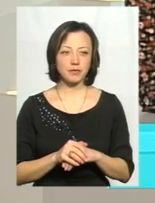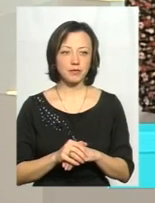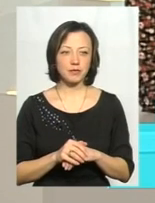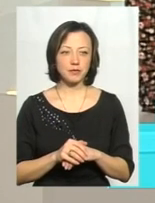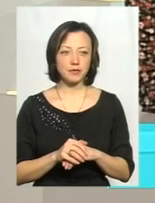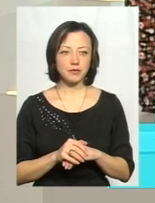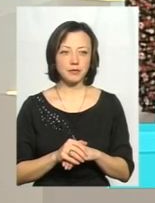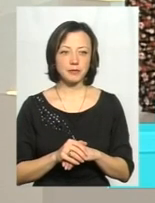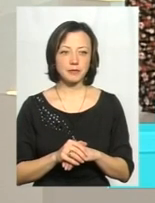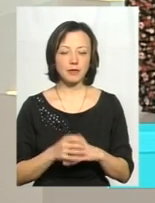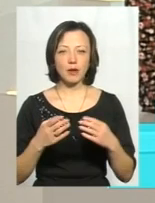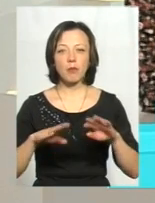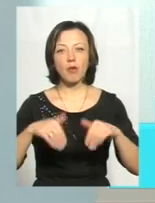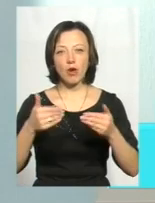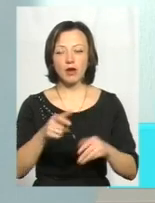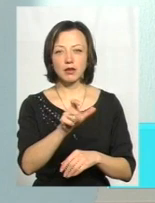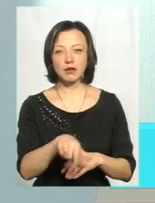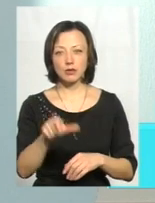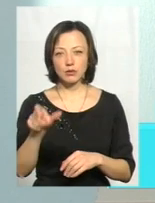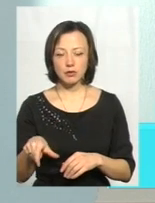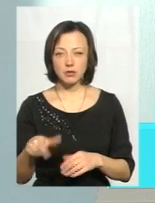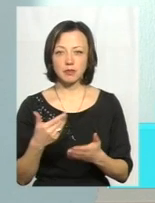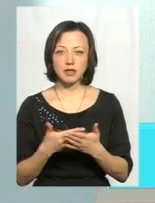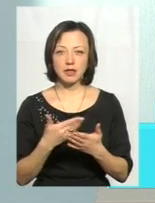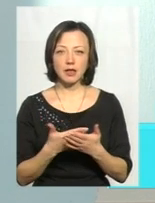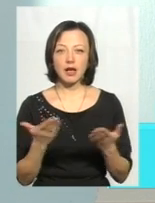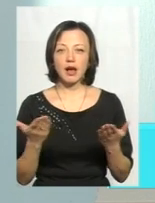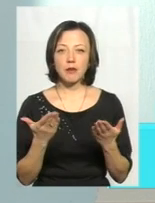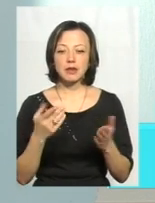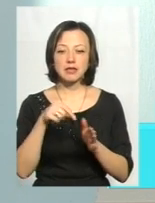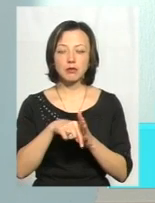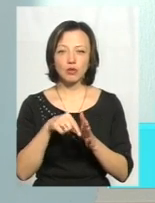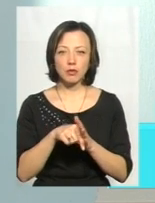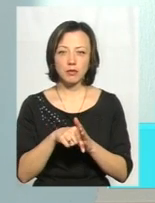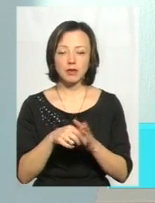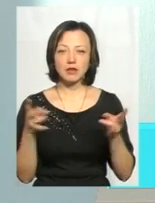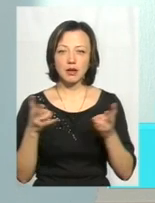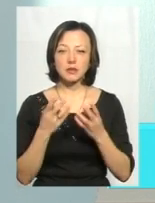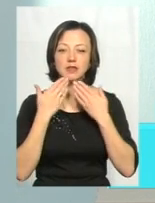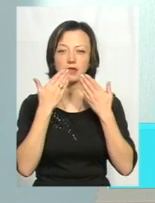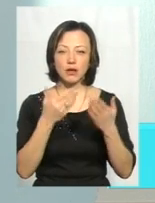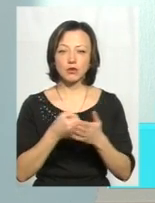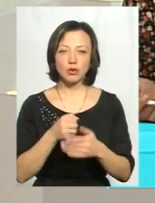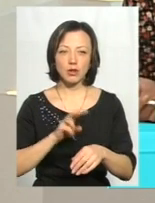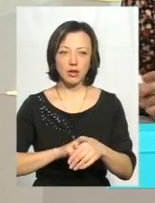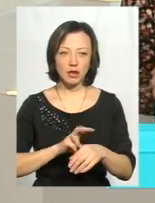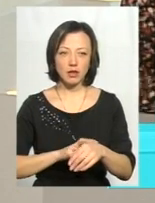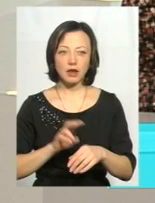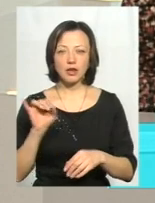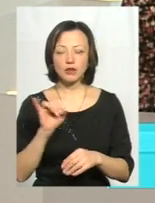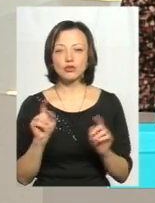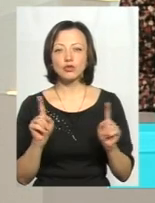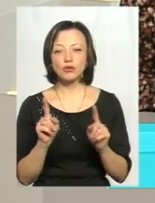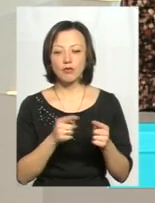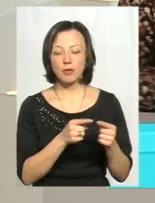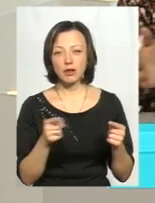таки порадьте нашим телеглядачам, до прикладу, з якими симптомами варто вже звертатись до лікаря, і що